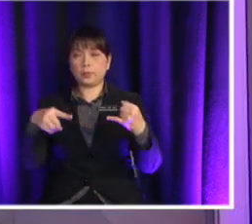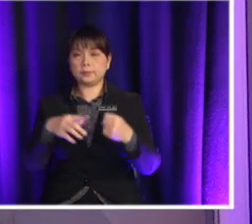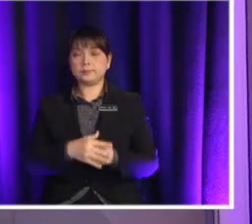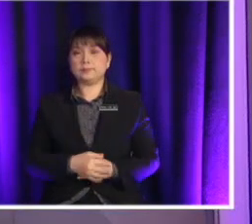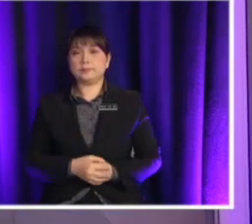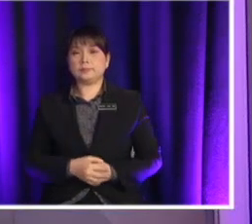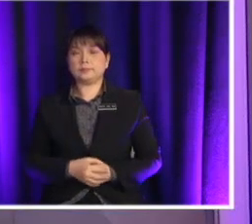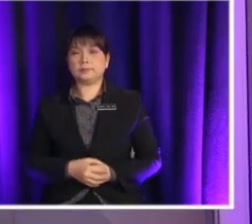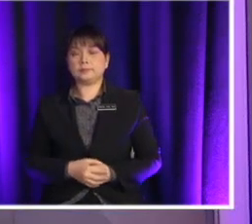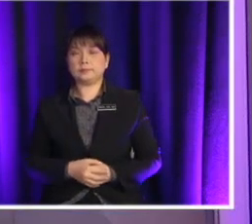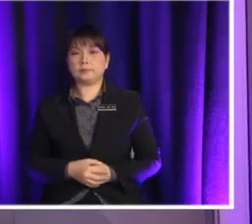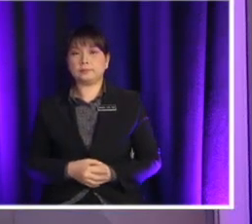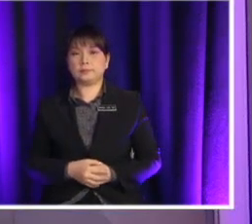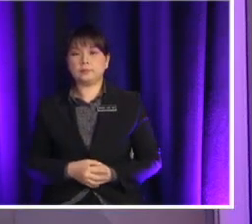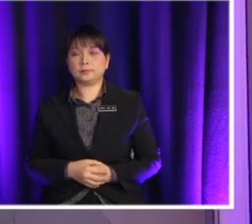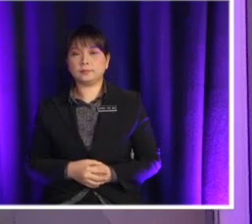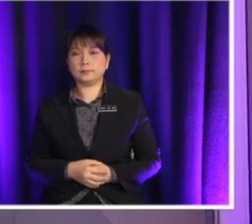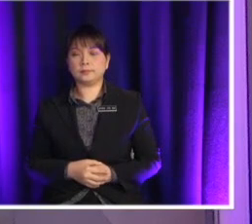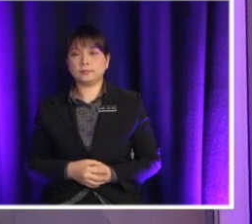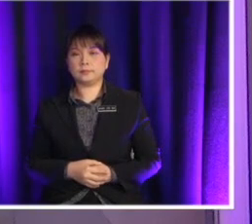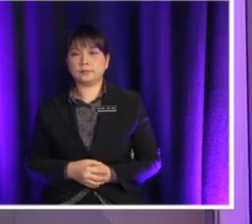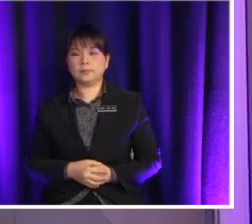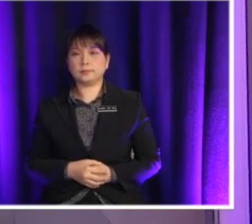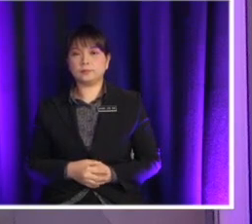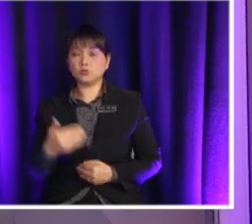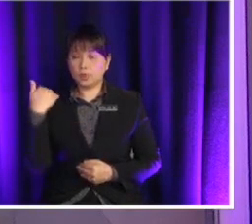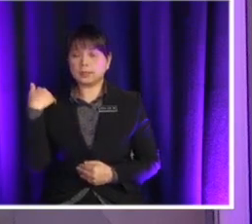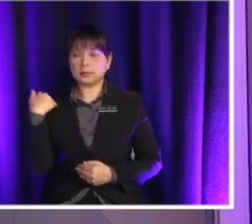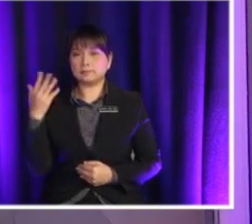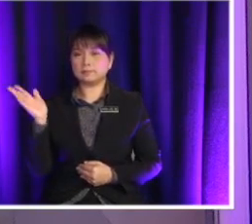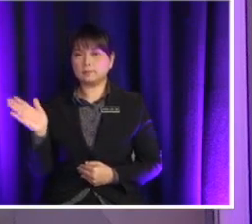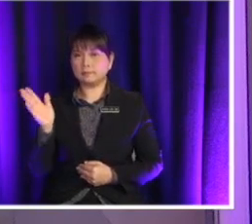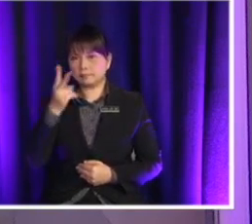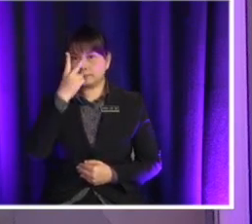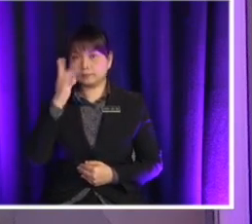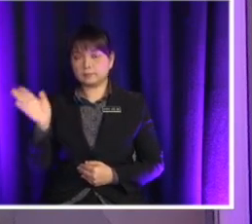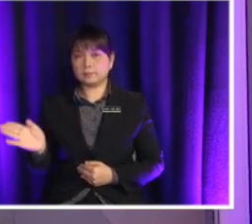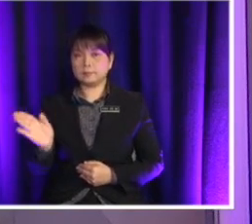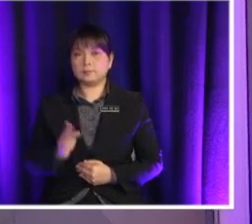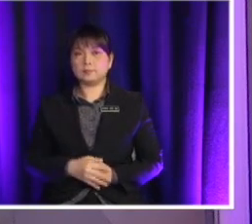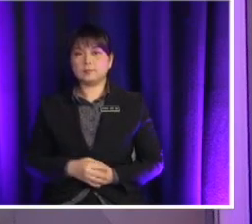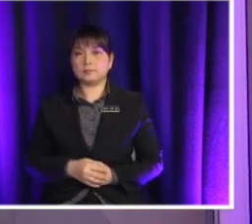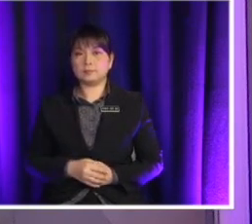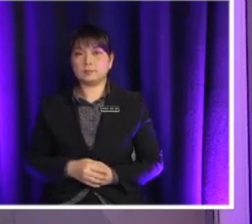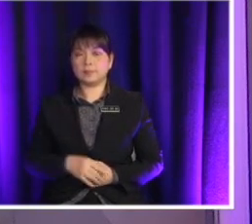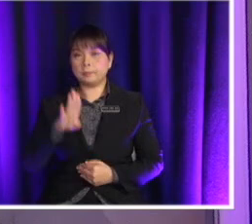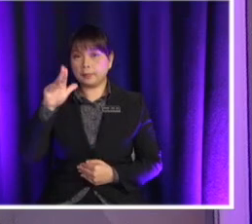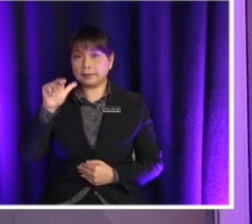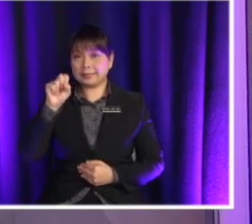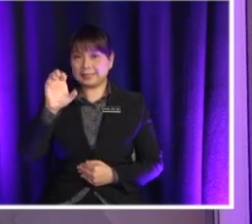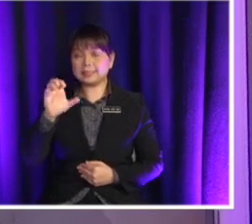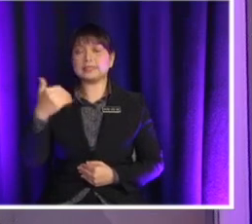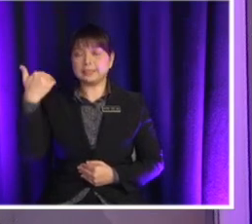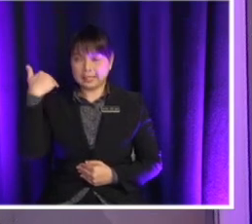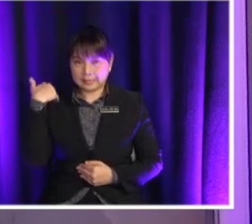tadi, disambungkan kat bawah. So maksudnya di sini dah ada sambungan. Bermaksud base kat sini pun dah ada